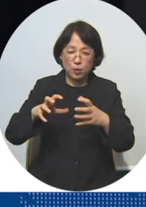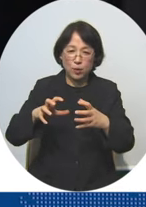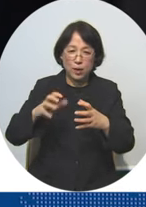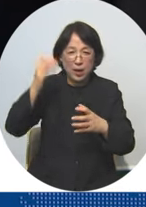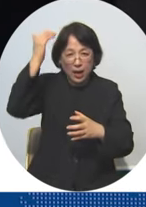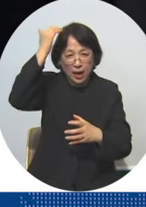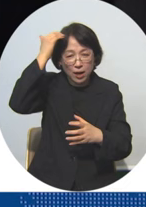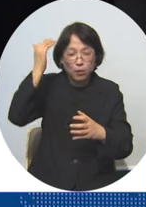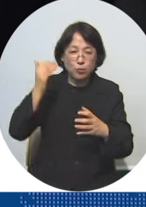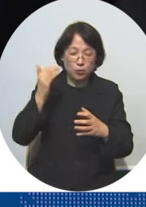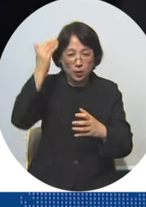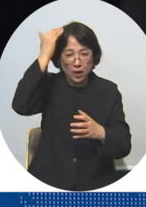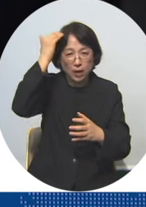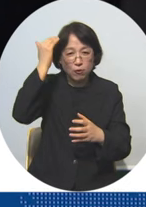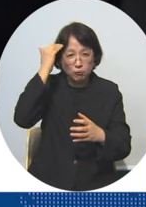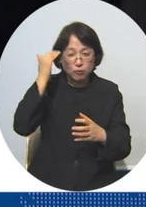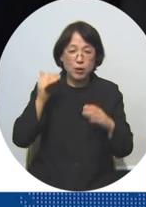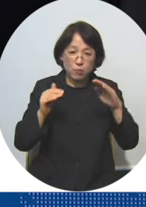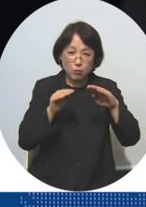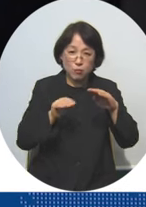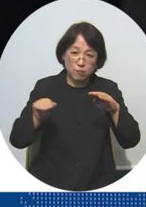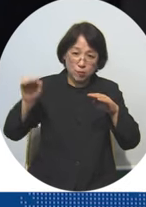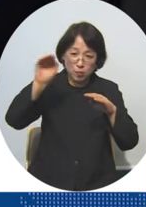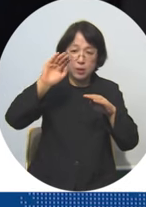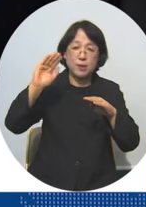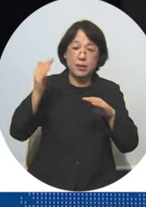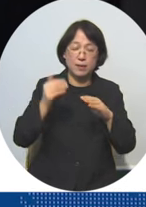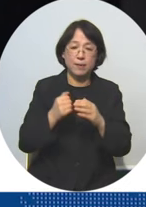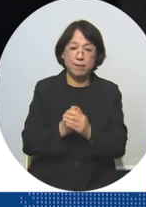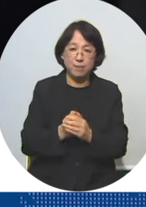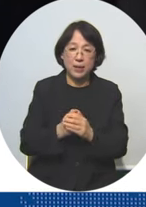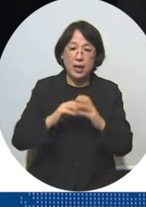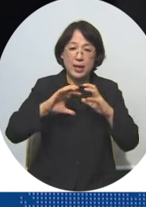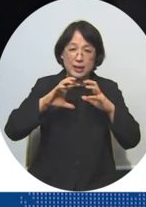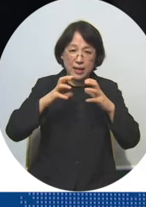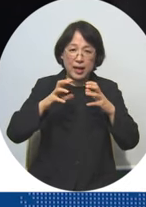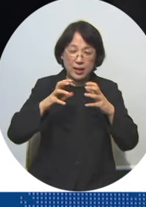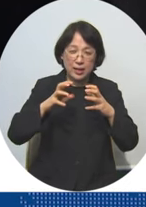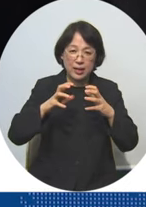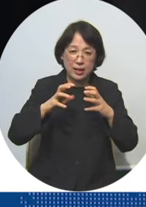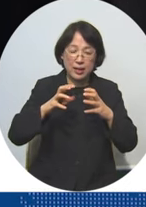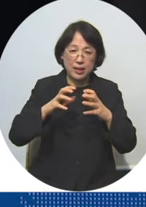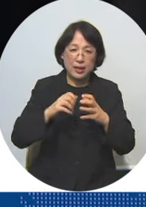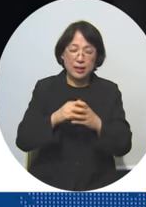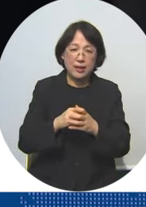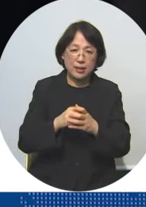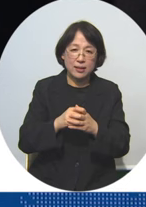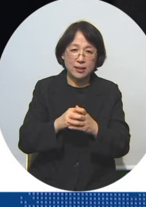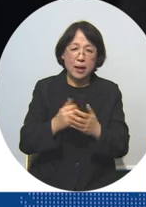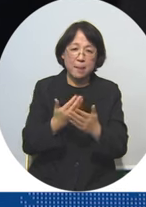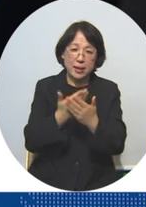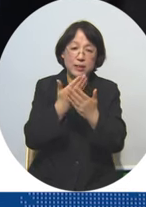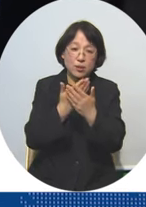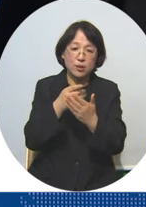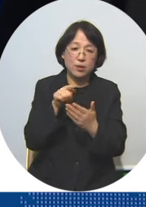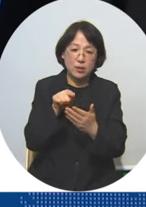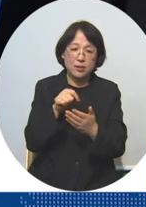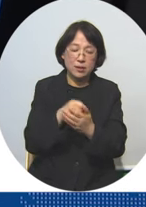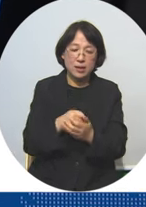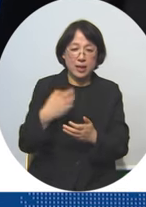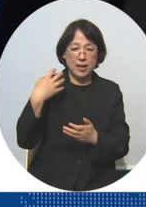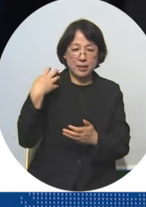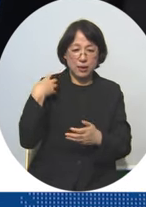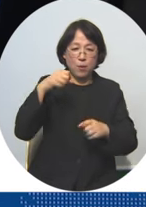국제사회에서 그 우리의 높아진 위상, 국격을 감안해서 그 책임 있는 활동을 하는